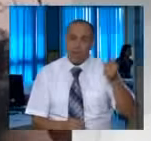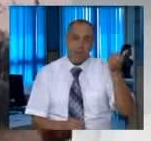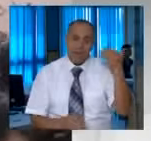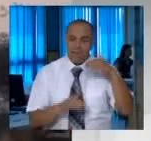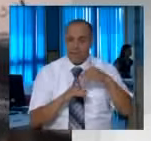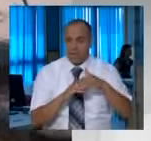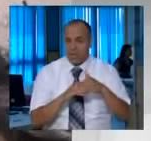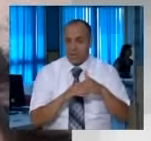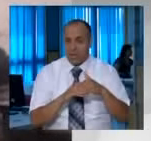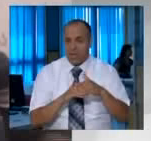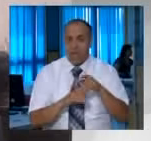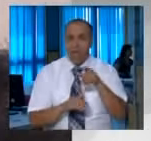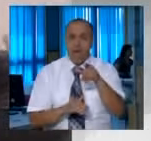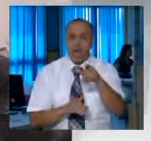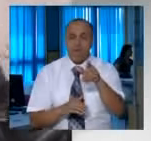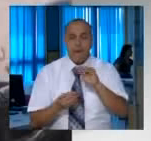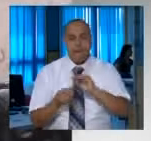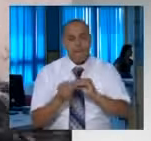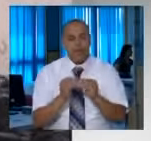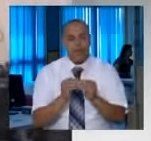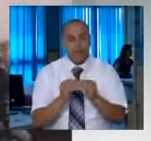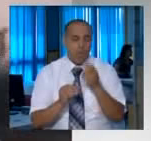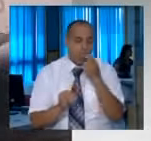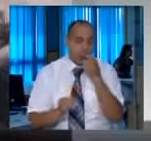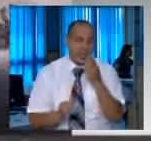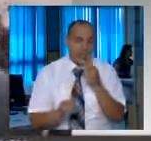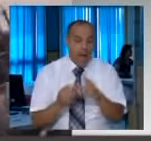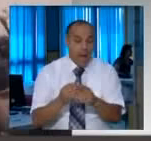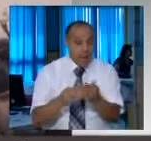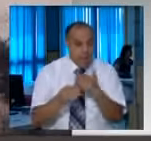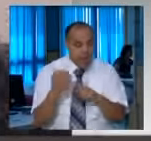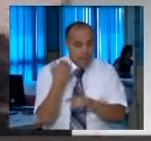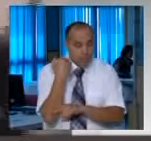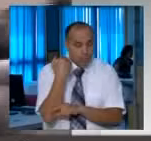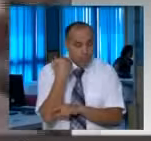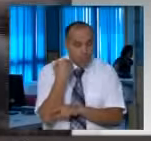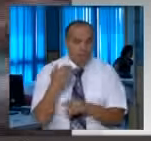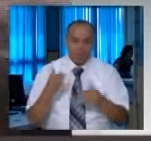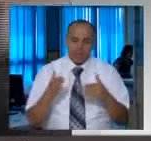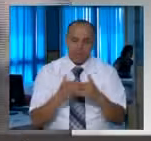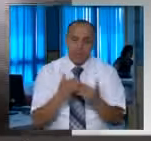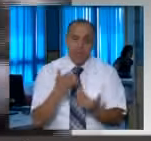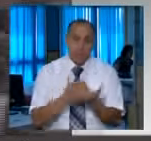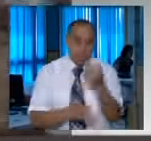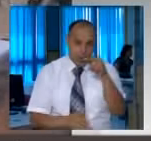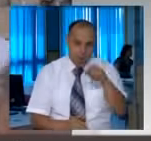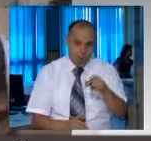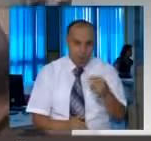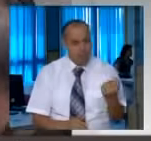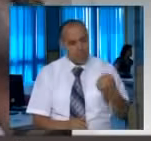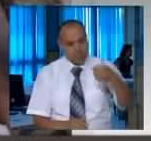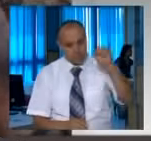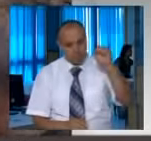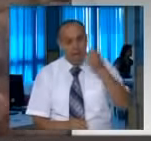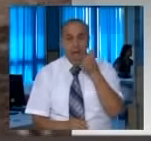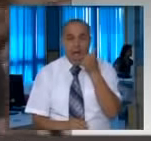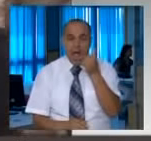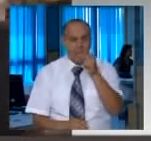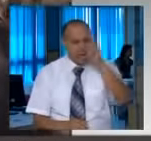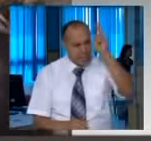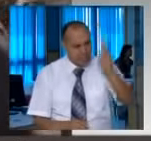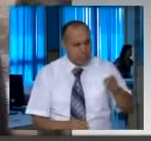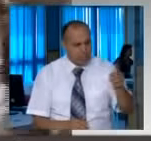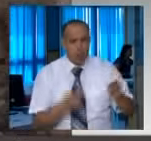الماضية على وقع عملية أمنية استباقية انتهت فجر اليوم وبنجاح، وقد تم القضاء